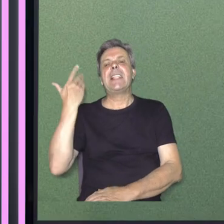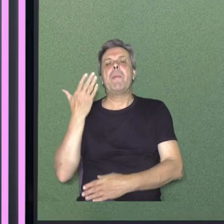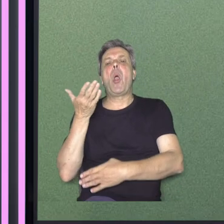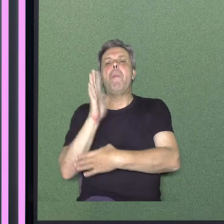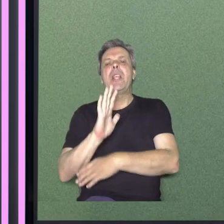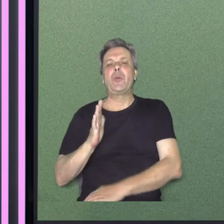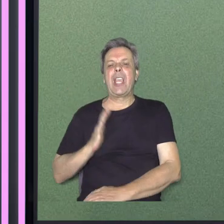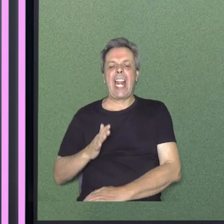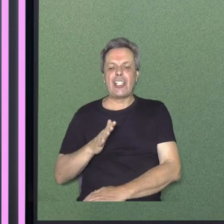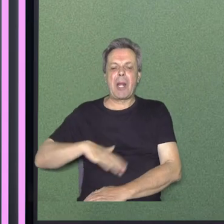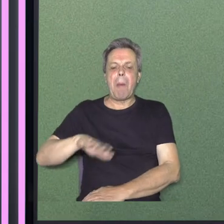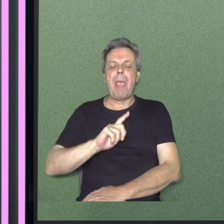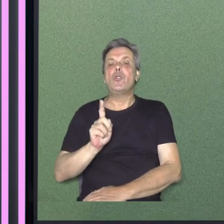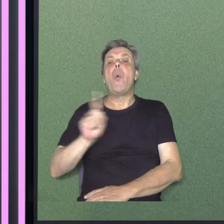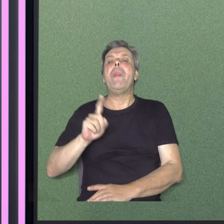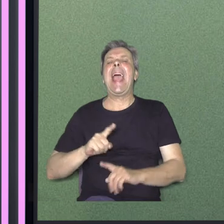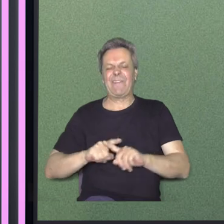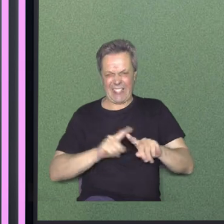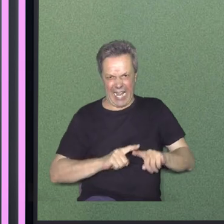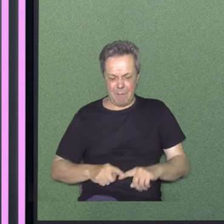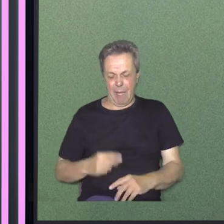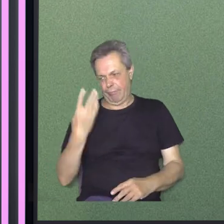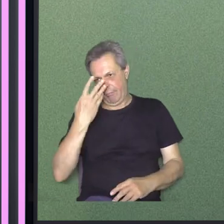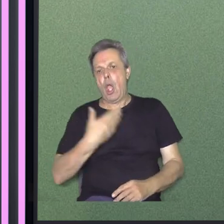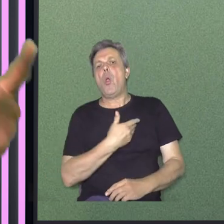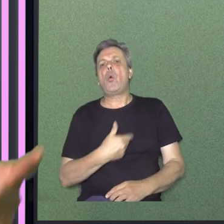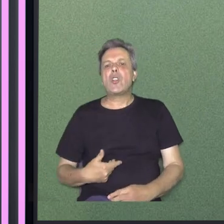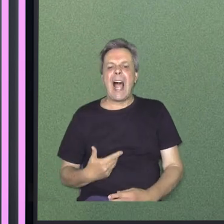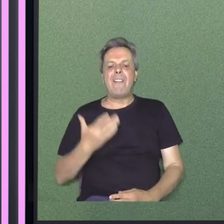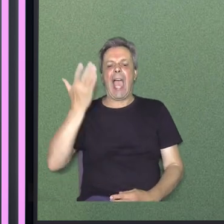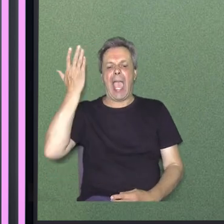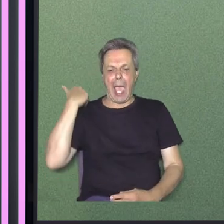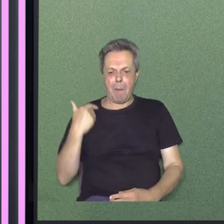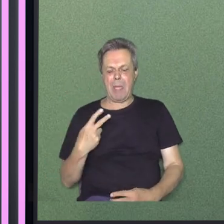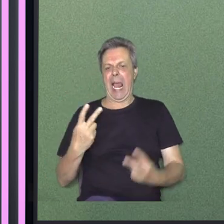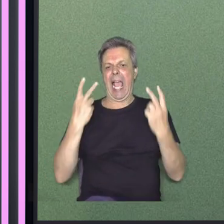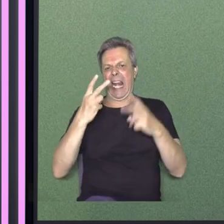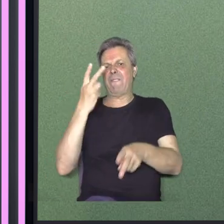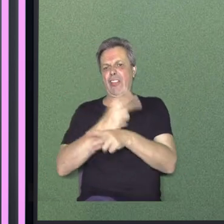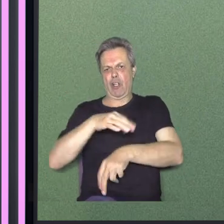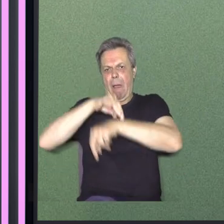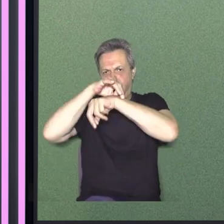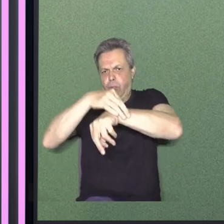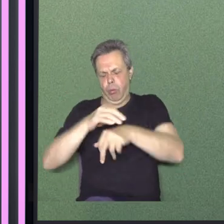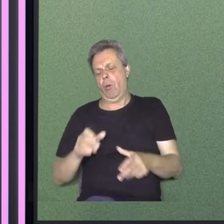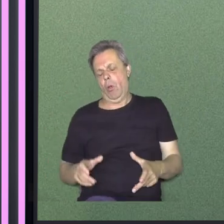prisutni građanin među nesvrstanima, jer je Jugoslavija bila nekada glavna